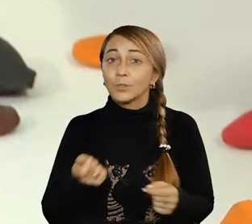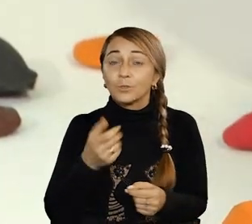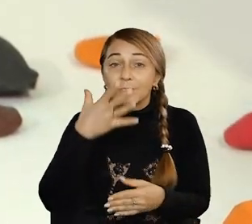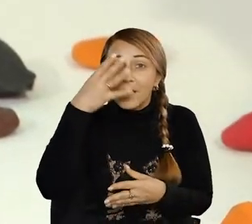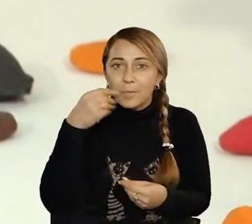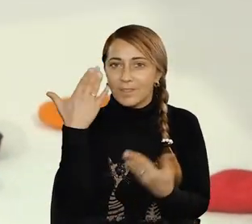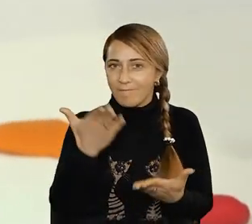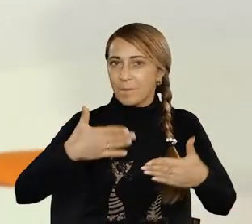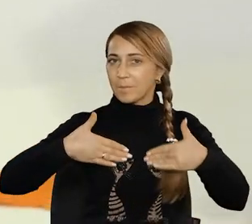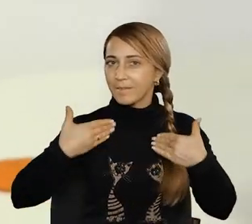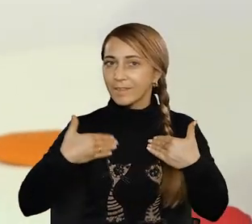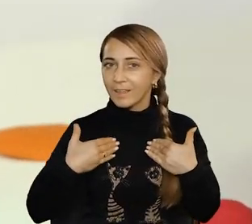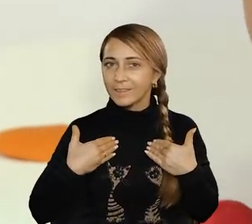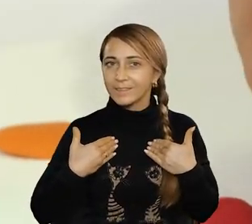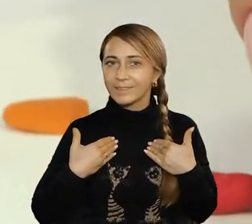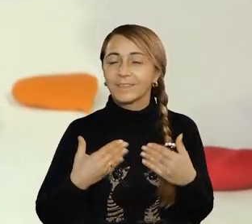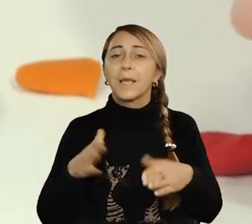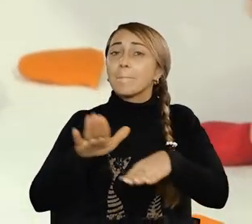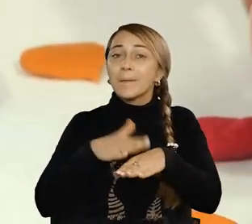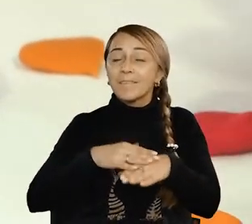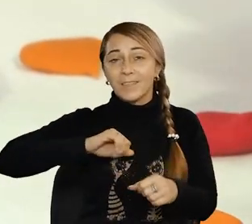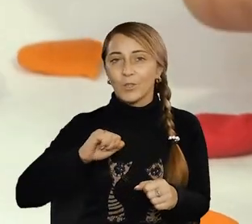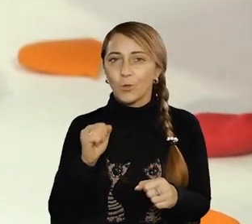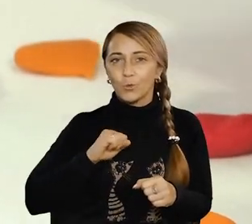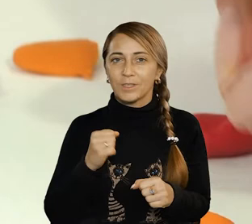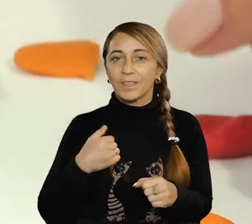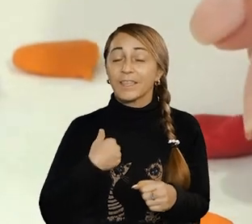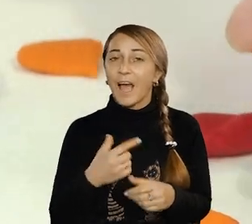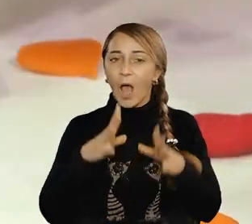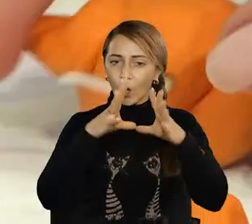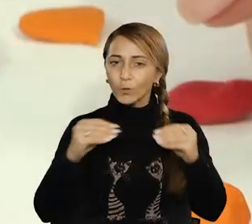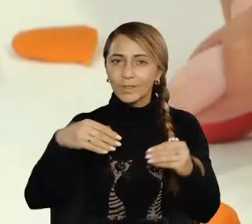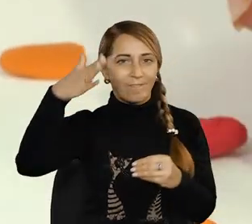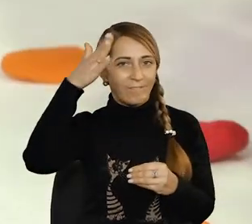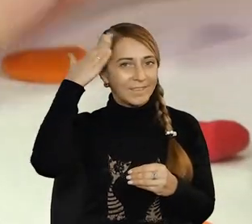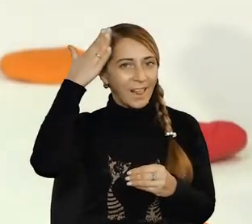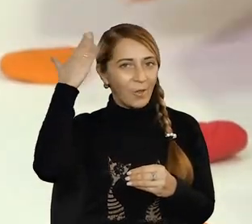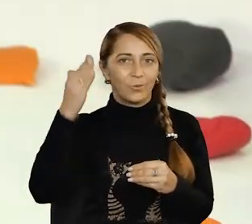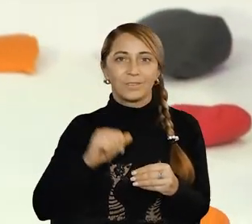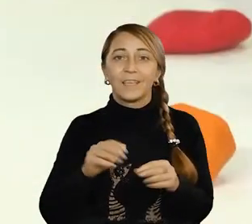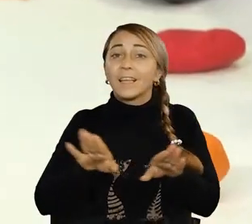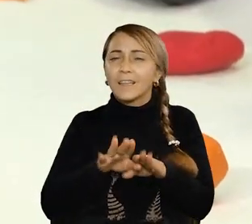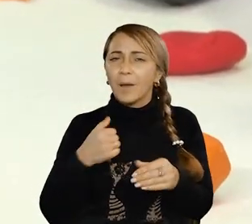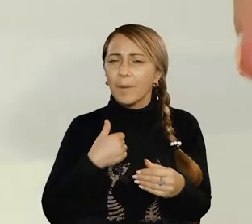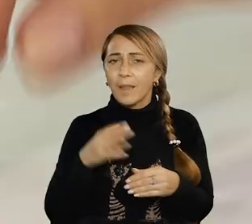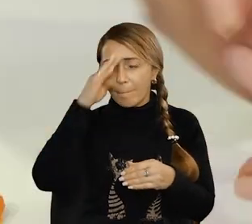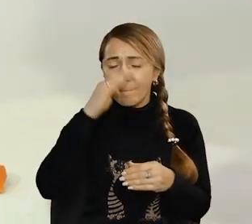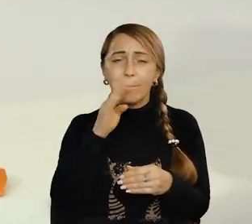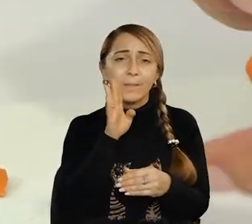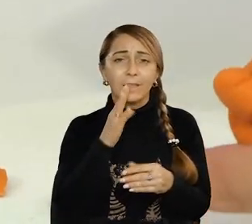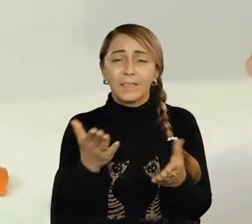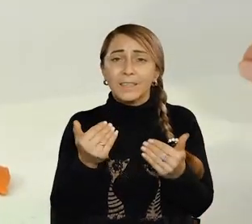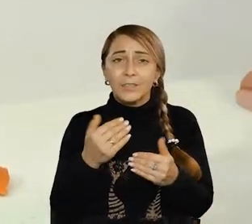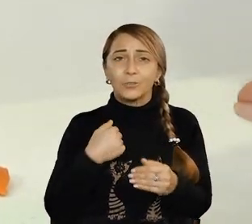Мало не забув привітатися. Привіт, друзі! Я Круасан Веселун. Так кличуть мене батьки